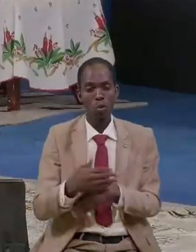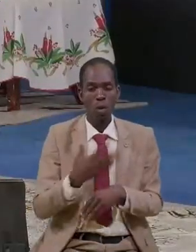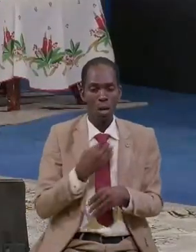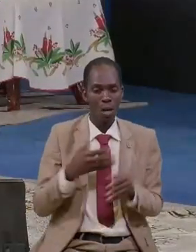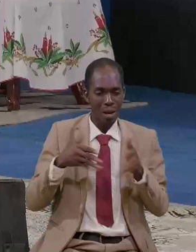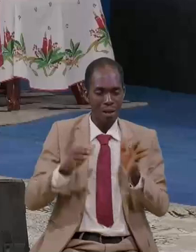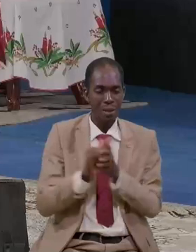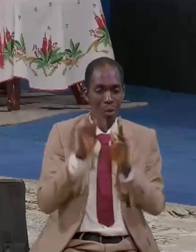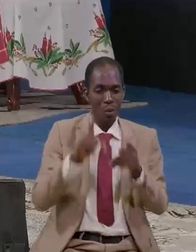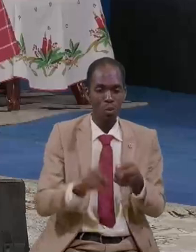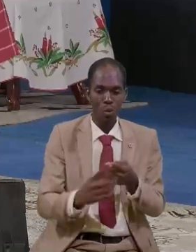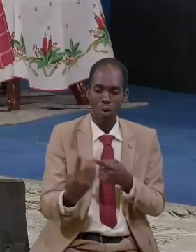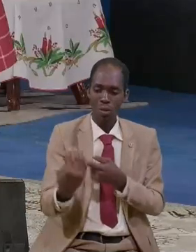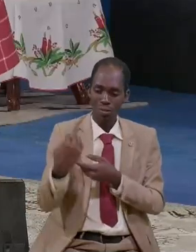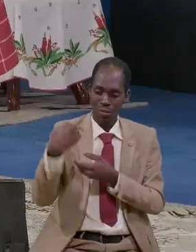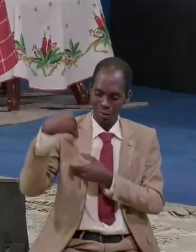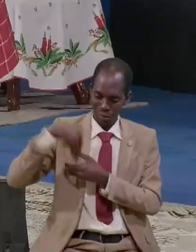dedans.